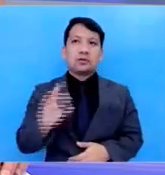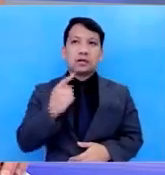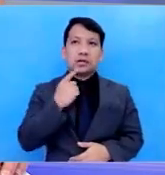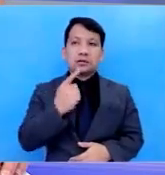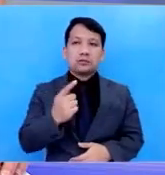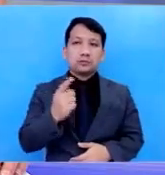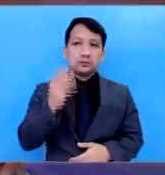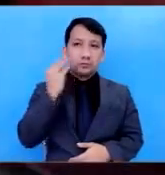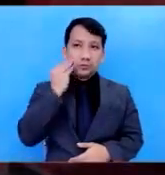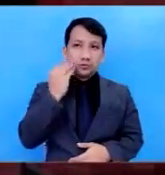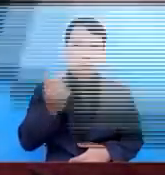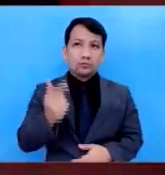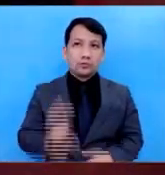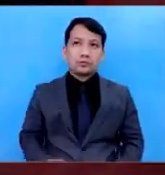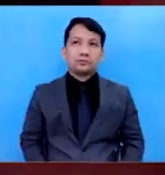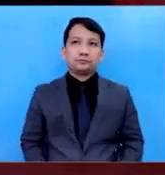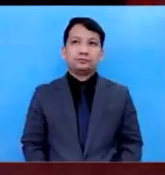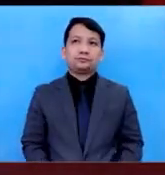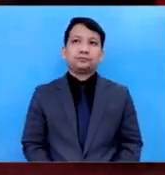Simon Gualvez.